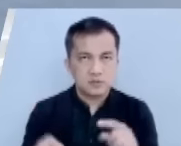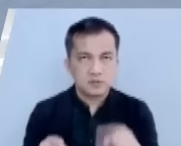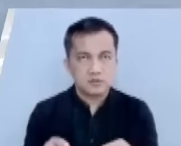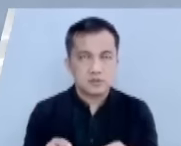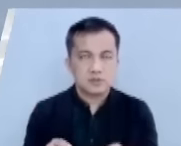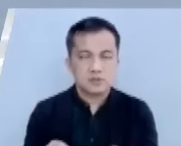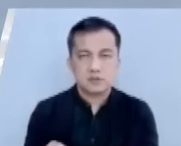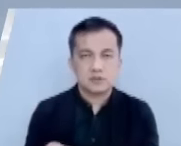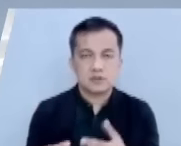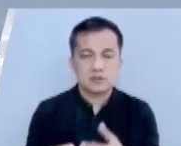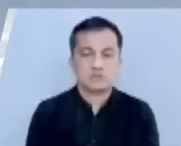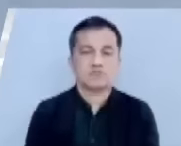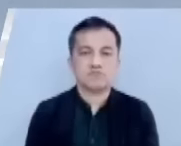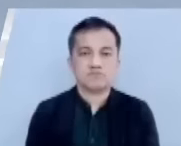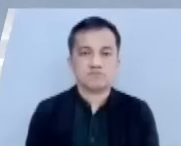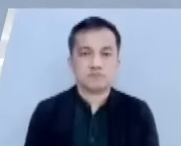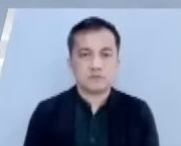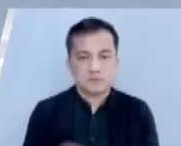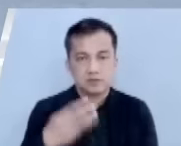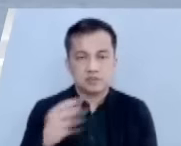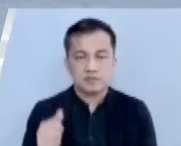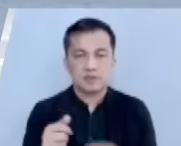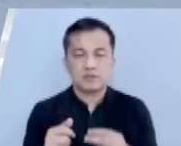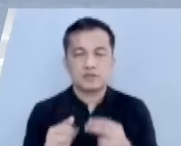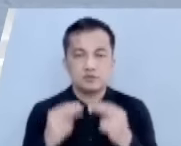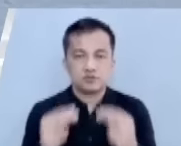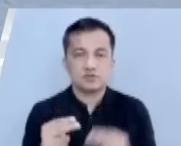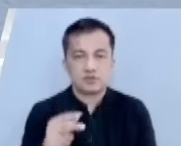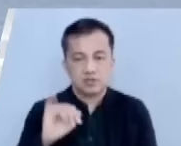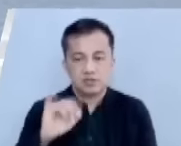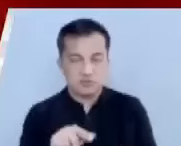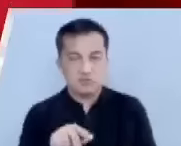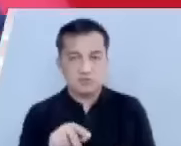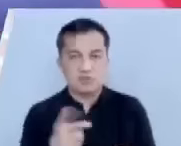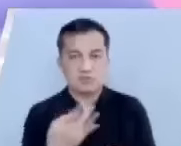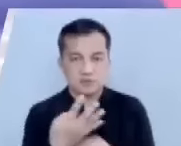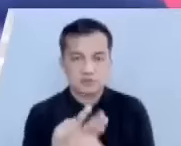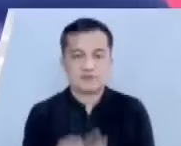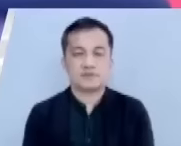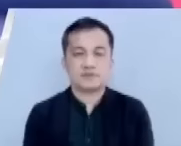Para sa GMA Integrated News, Chino Gaston nakatutok, 24 oras.